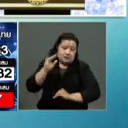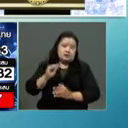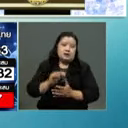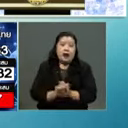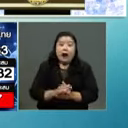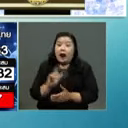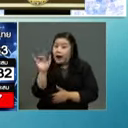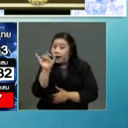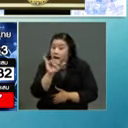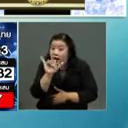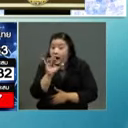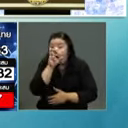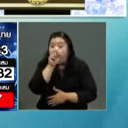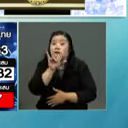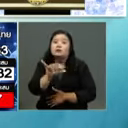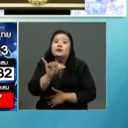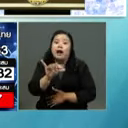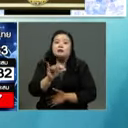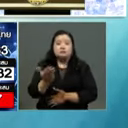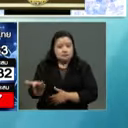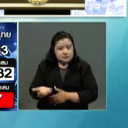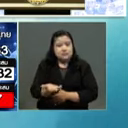ล้านครั้งละนะครับนะครับใครยังไม่มีประสบการณ์การใช้platform